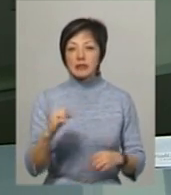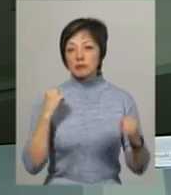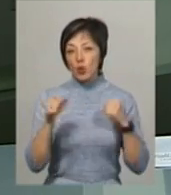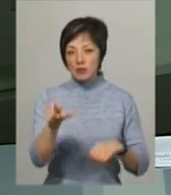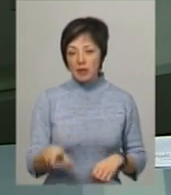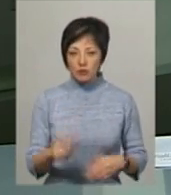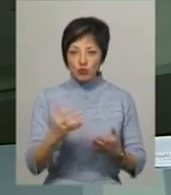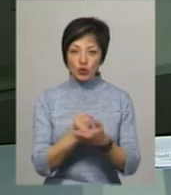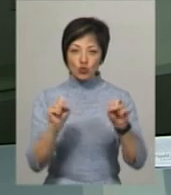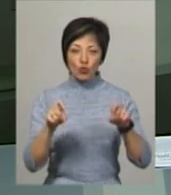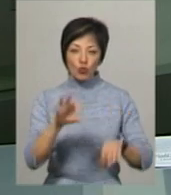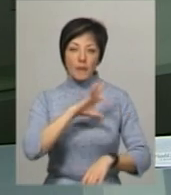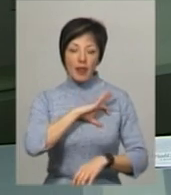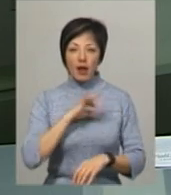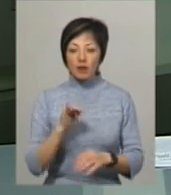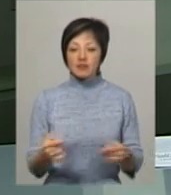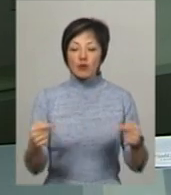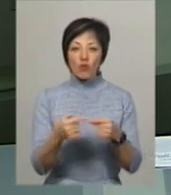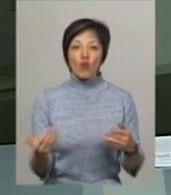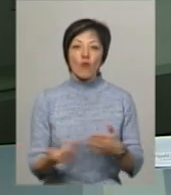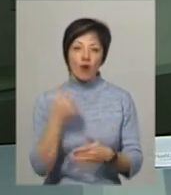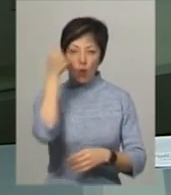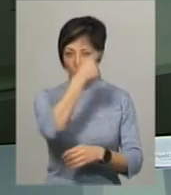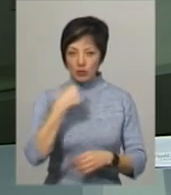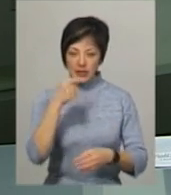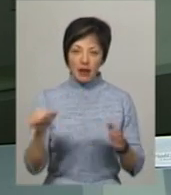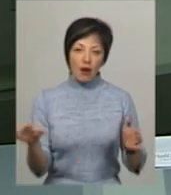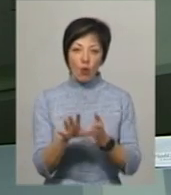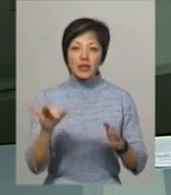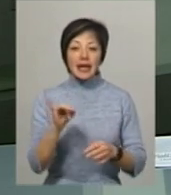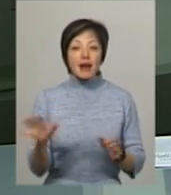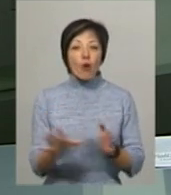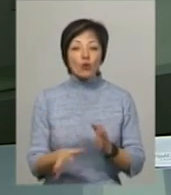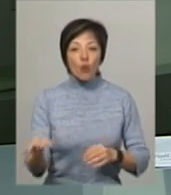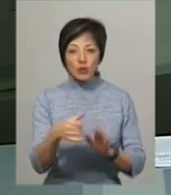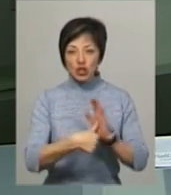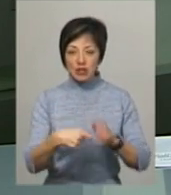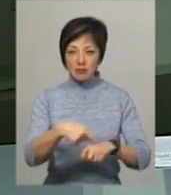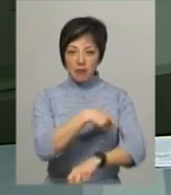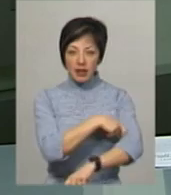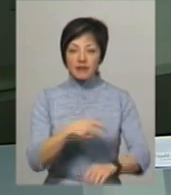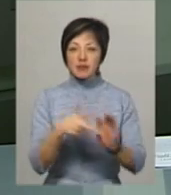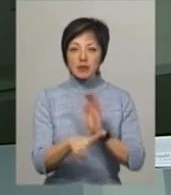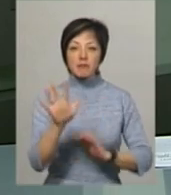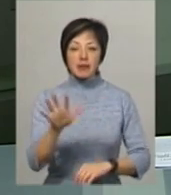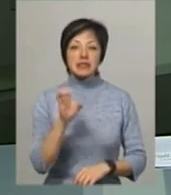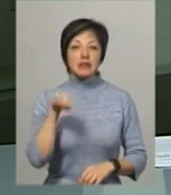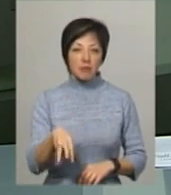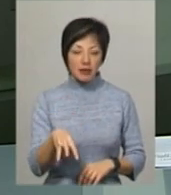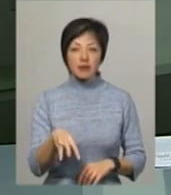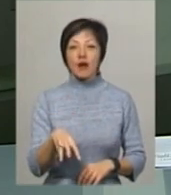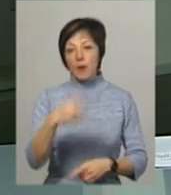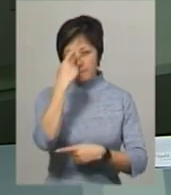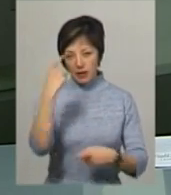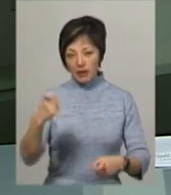не тільки здобула золоту медаль, а й встановила новий особистий рекорд та рекорд області – 6 метрів 85 сантиметрів.